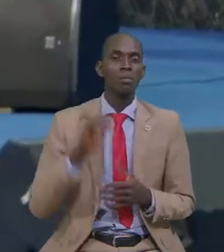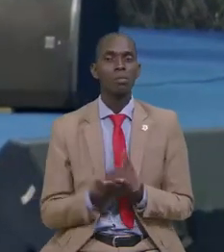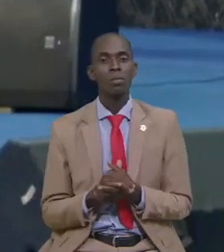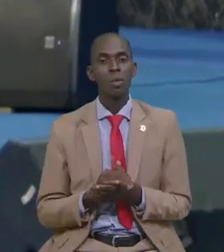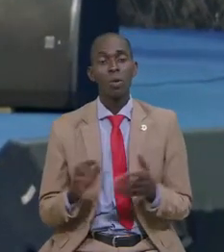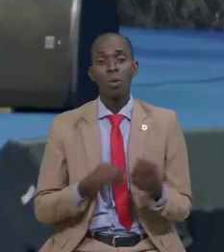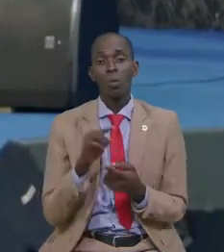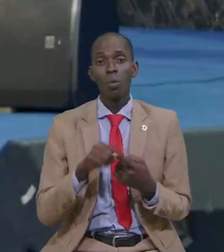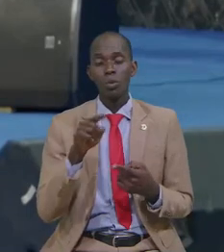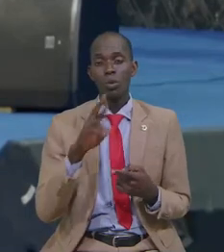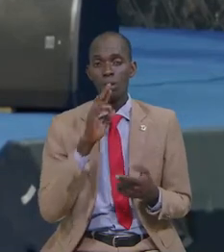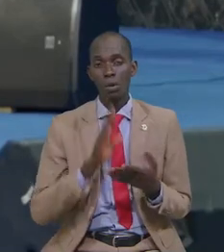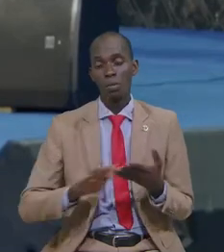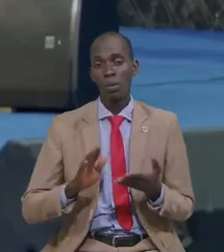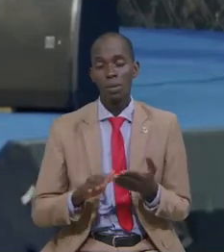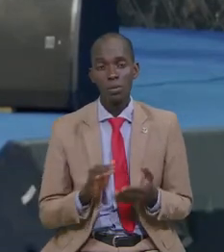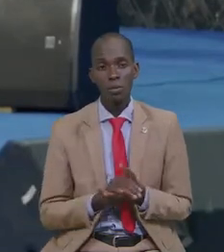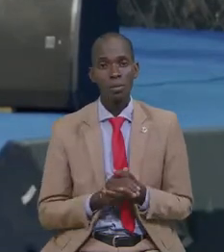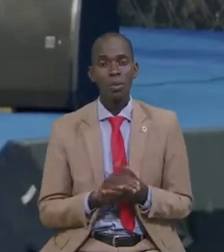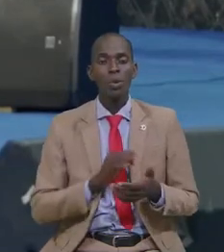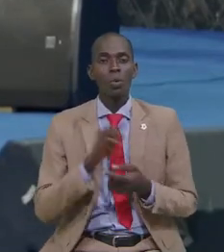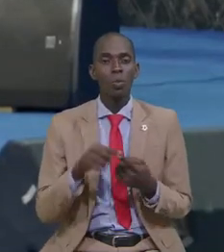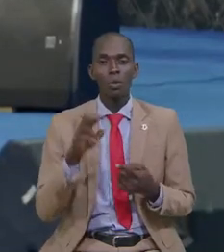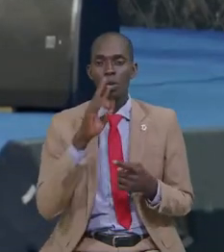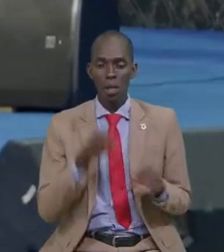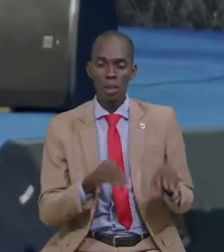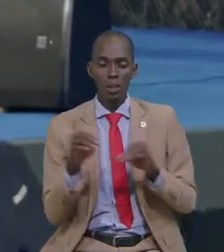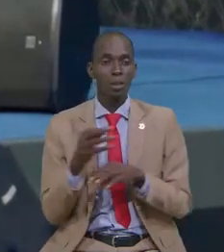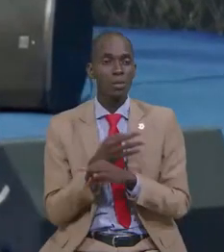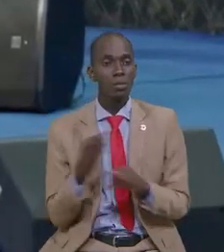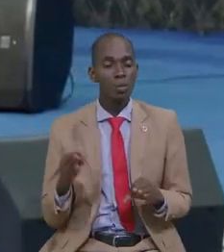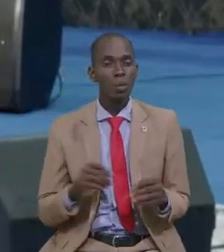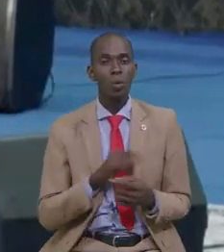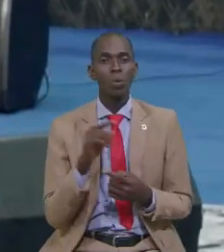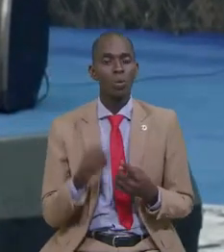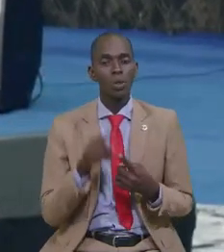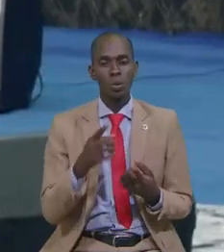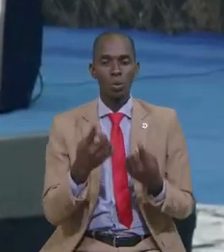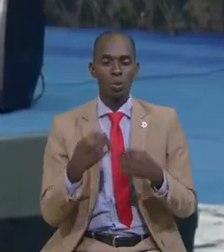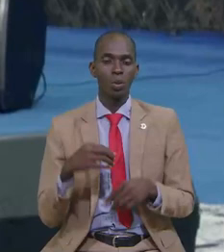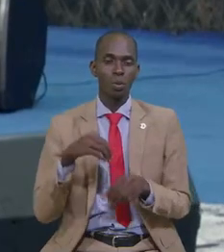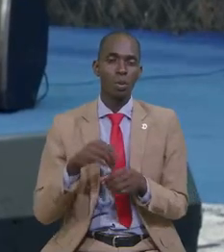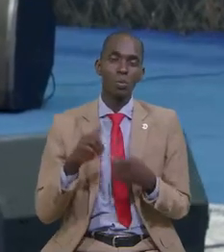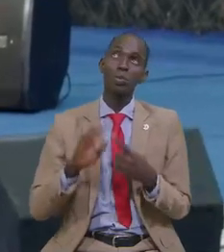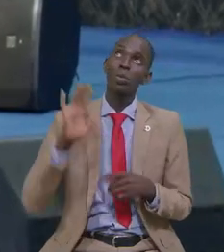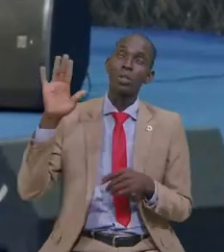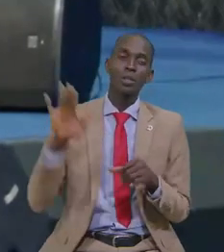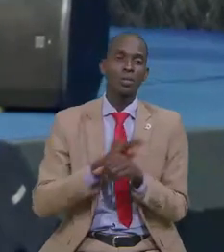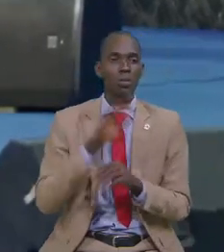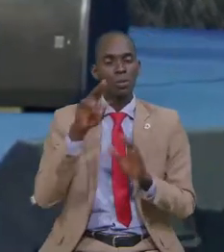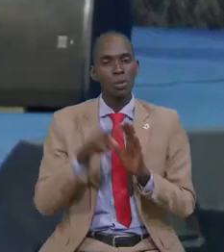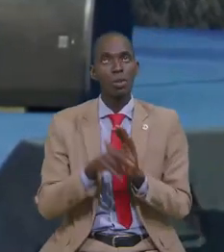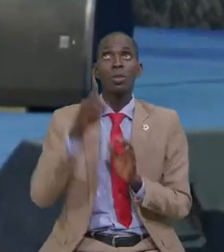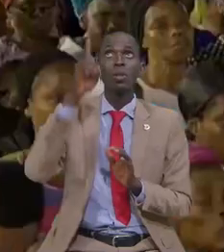devenus la justice de Dieu. Lorsque vous êtes pardonné, lorsque vous êtes affranchi, lorsque vous venez à